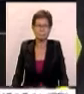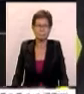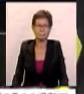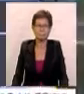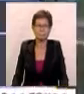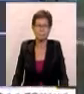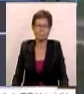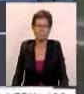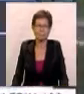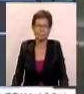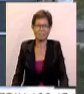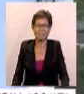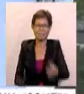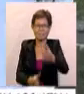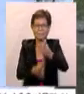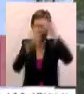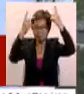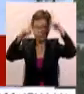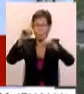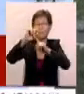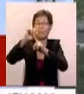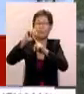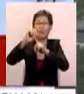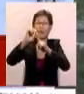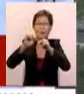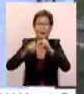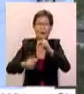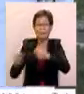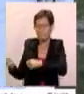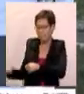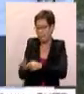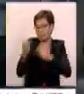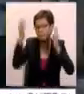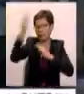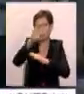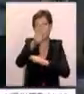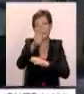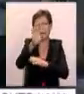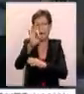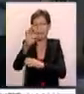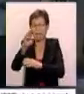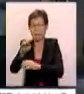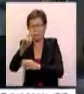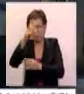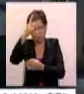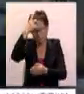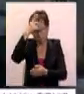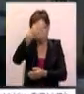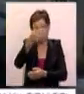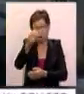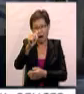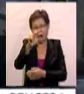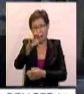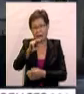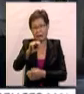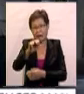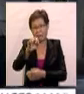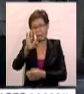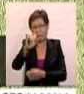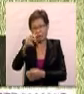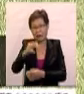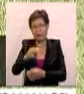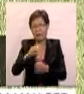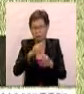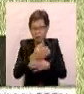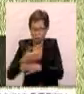一応ナショナルチームってことになると国家の代表チームですから多少心がマレーシアを愛する人を中心に選びたいです。 Timbalan Presiden Persekutuan Baseball Malaysia BFM Datuk Hanafiah Ayub pula berkongsi perancangan